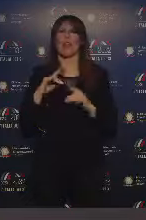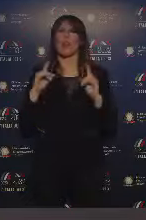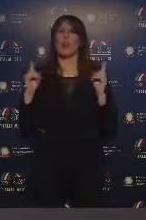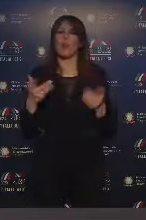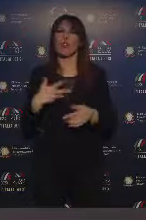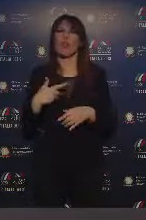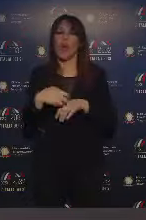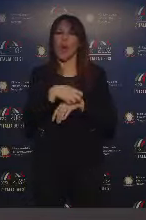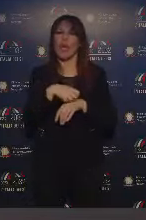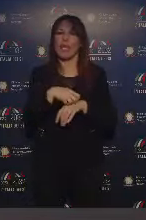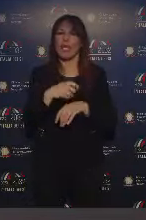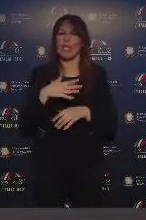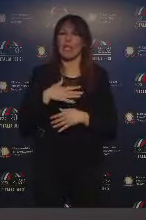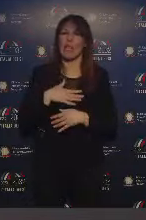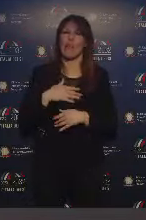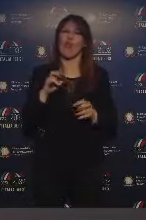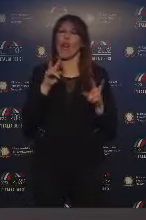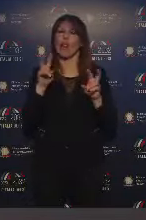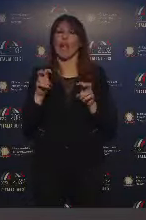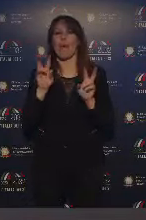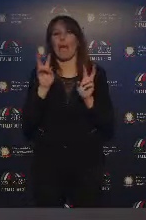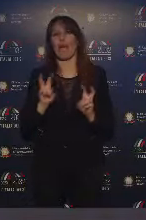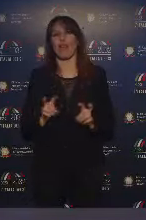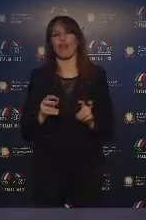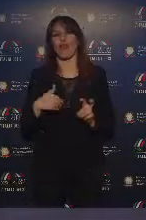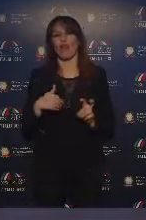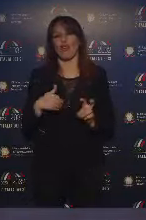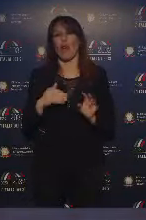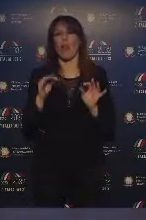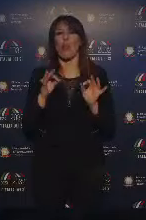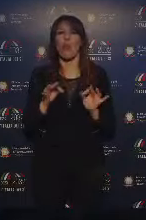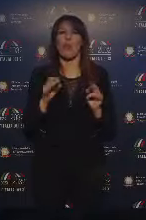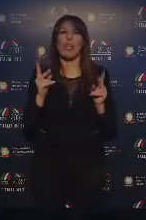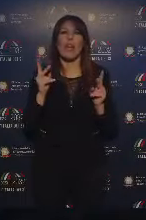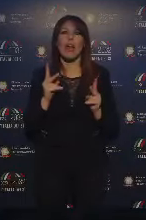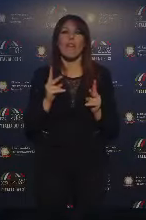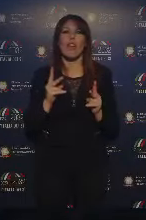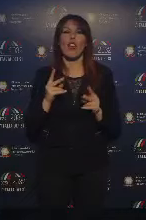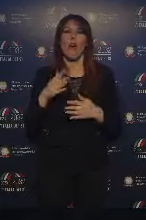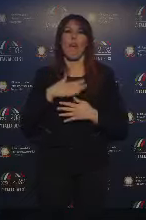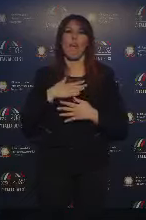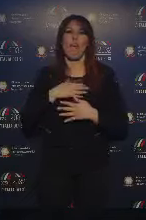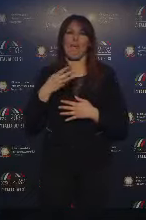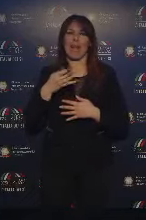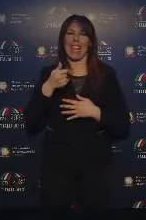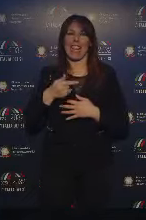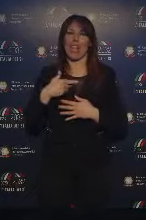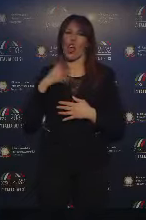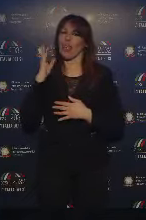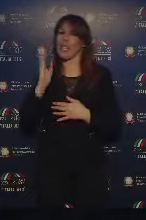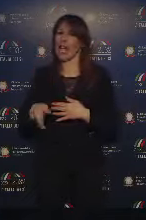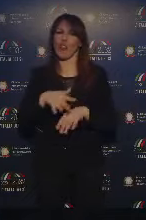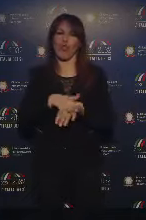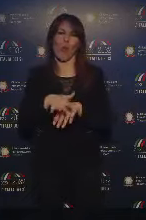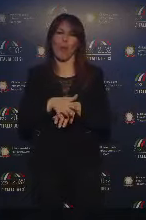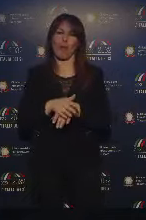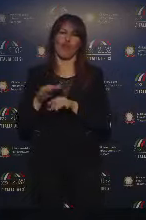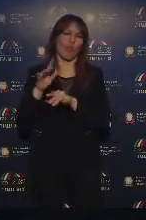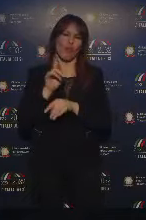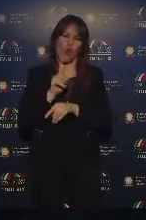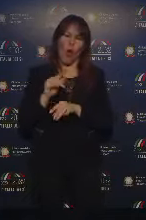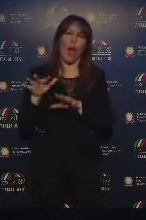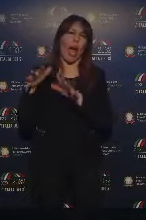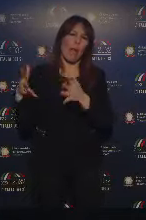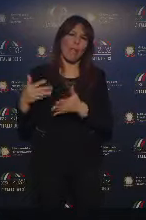dal ministero è il tema dell'energia non è direttamente competenza del MIT perché è soprattutto ambiente sviluppo